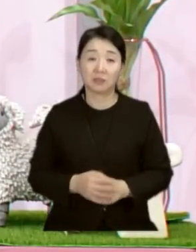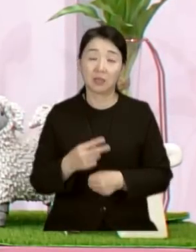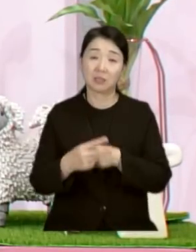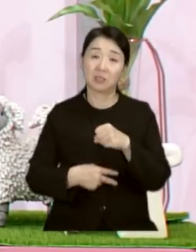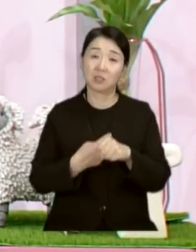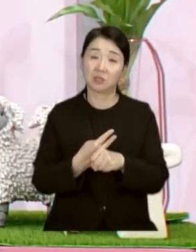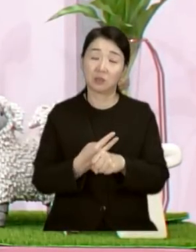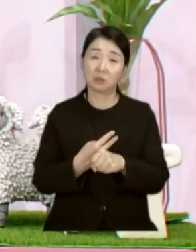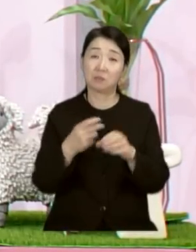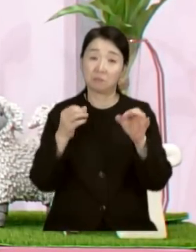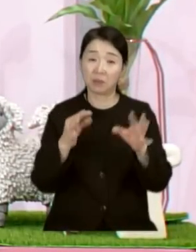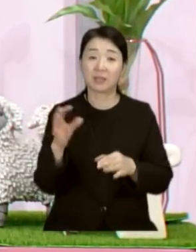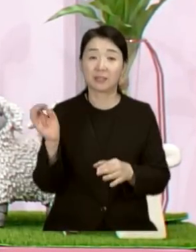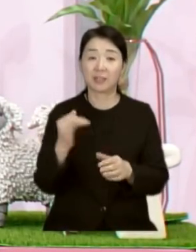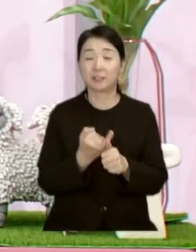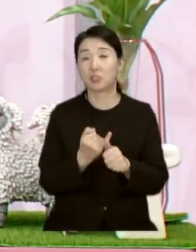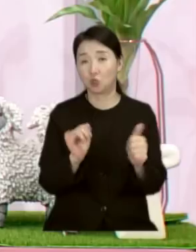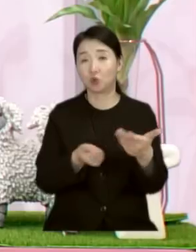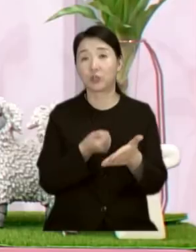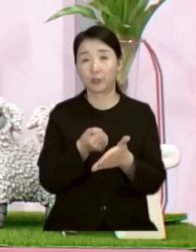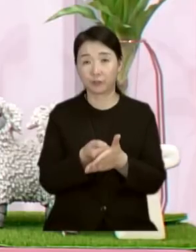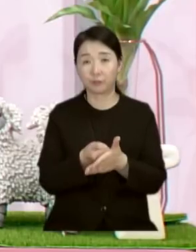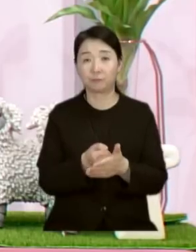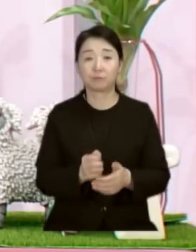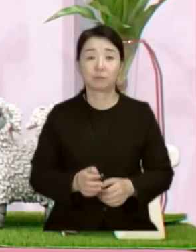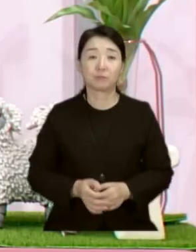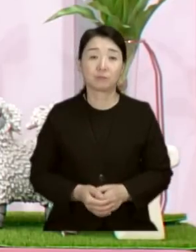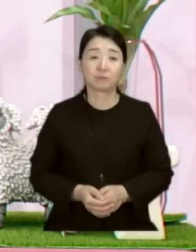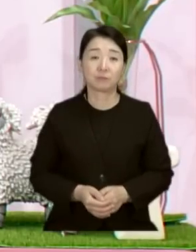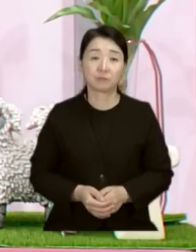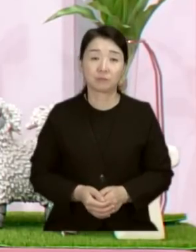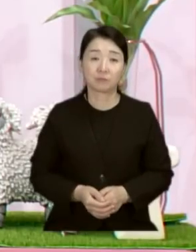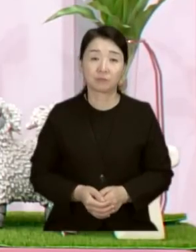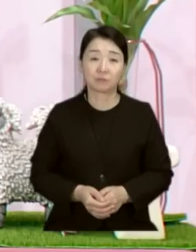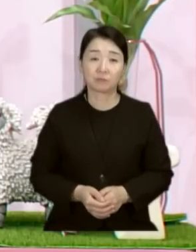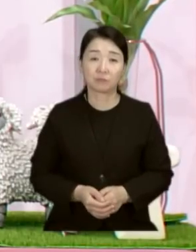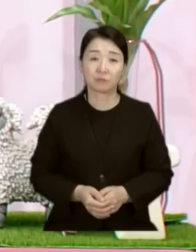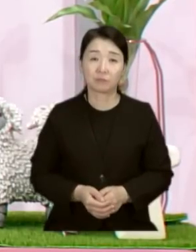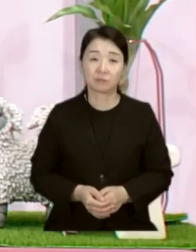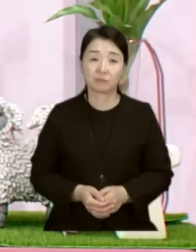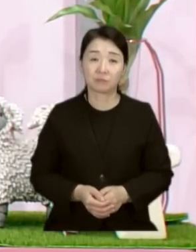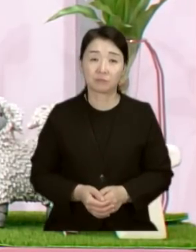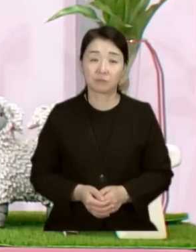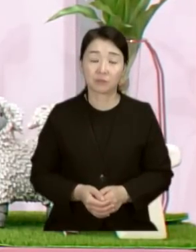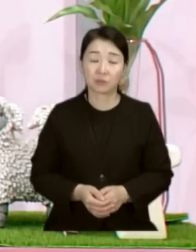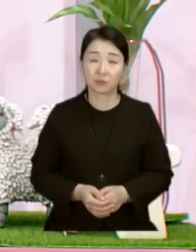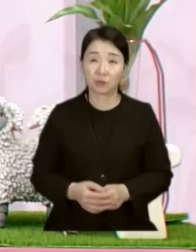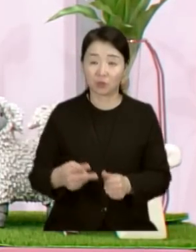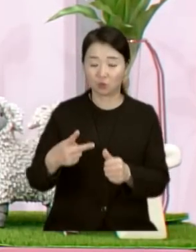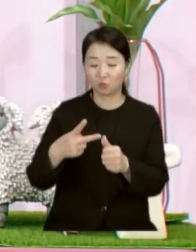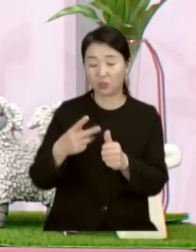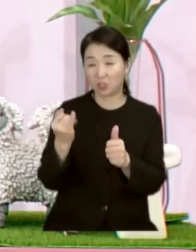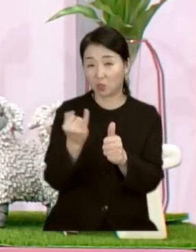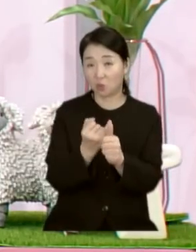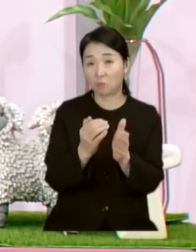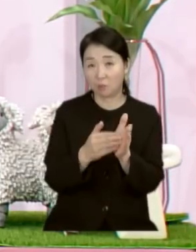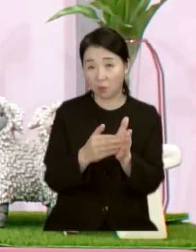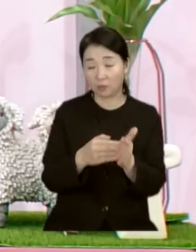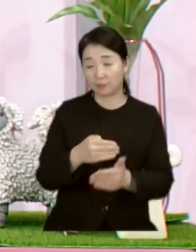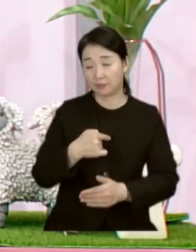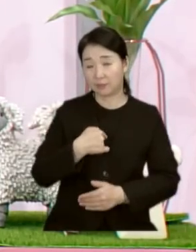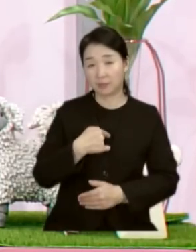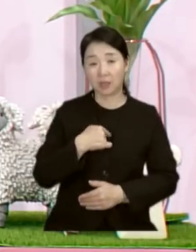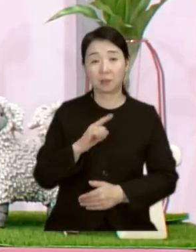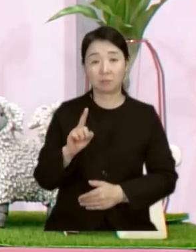한 2년 만에 다시 또 이혼을 결심하게 됐어요. 근데 두 번째 결혼만큼은 그래